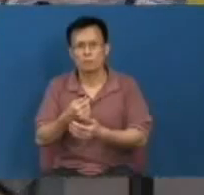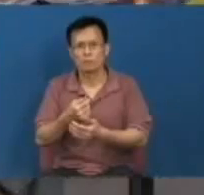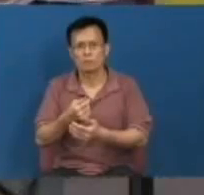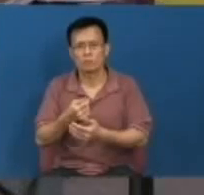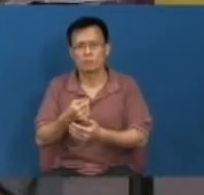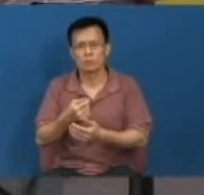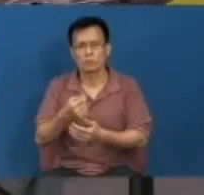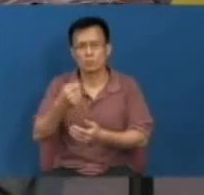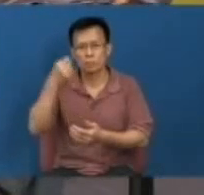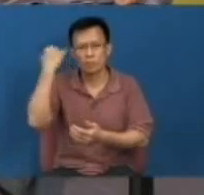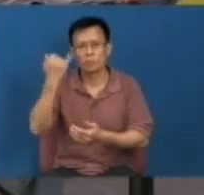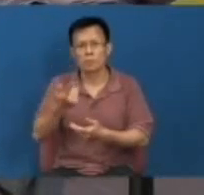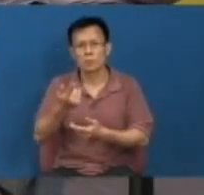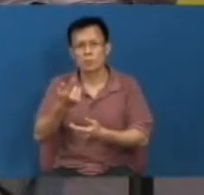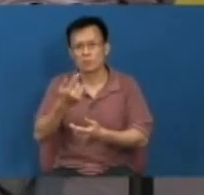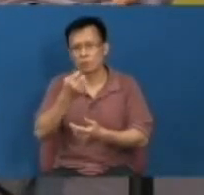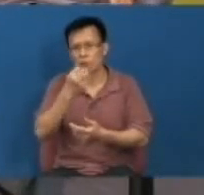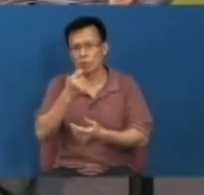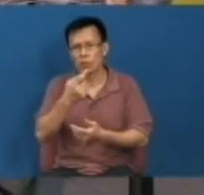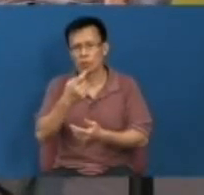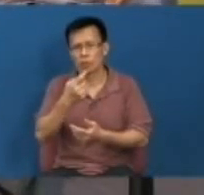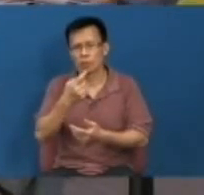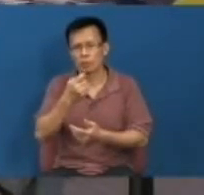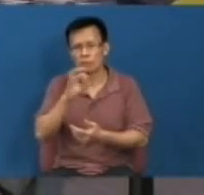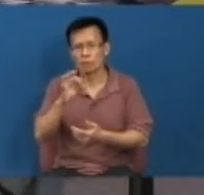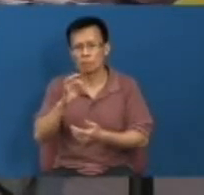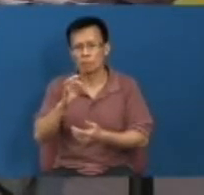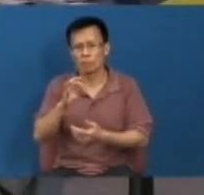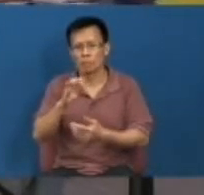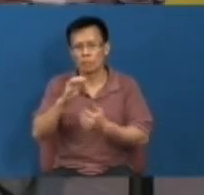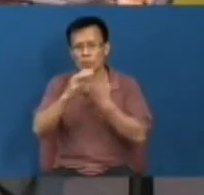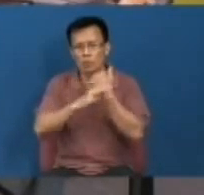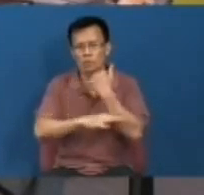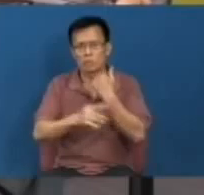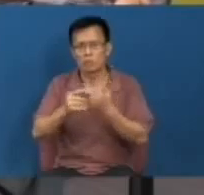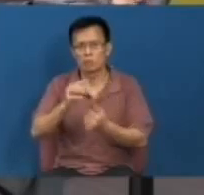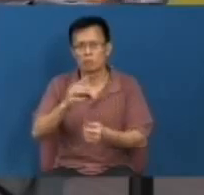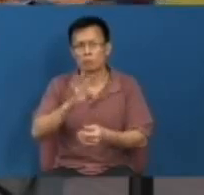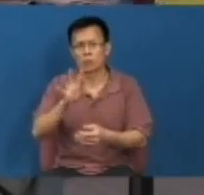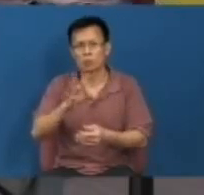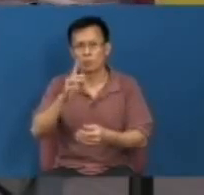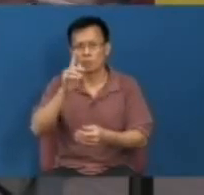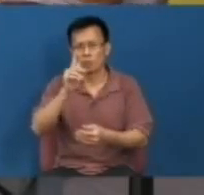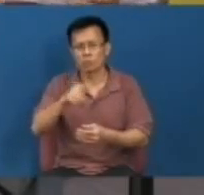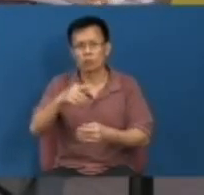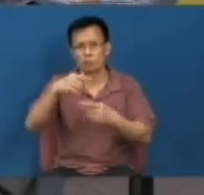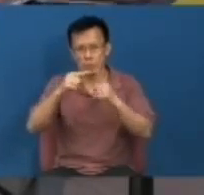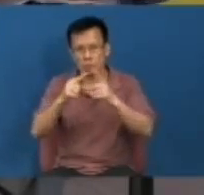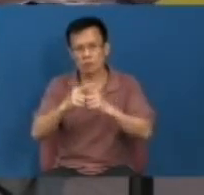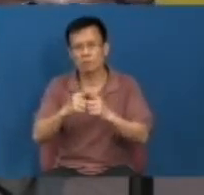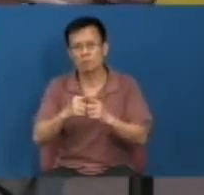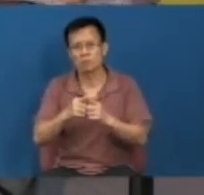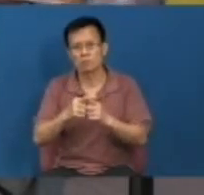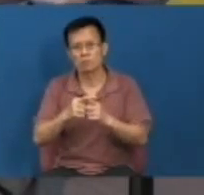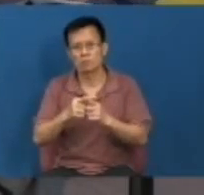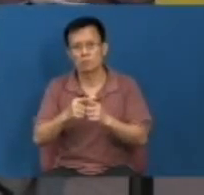白，我哋香港冇規定話咧，業主唔可以租地方俾人噶嘛， 所以 租金係你自己，我哋有呢個係